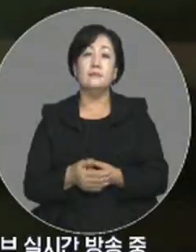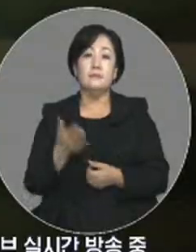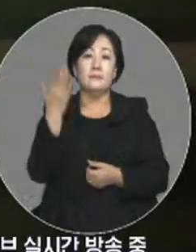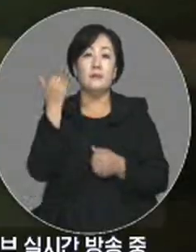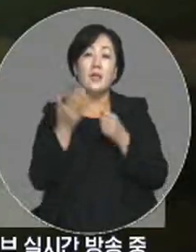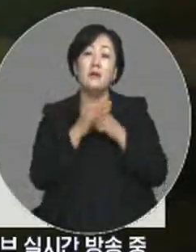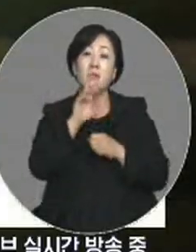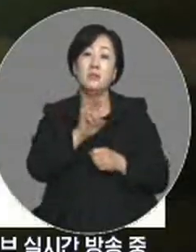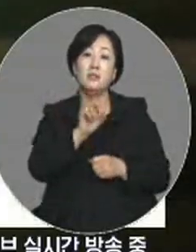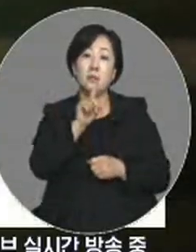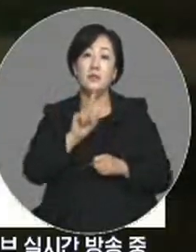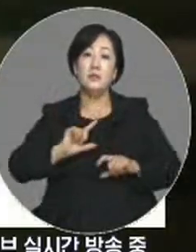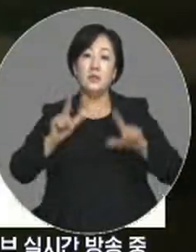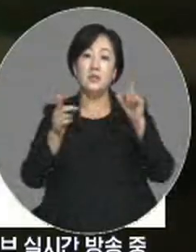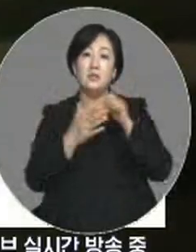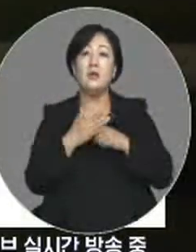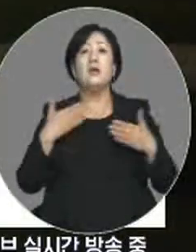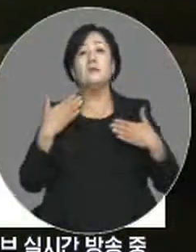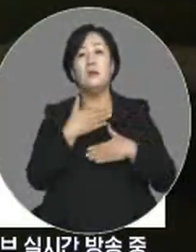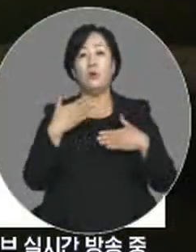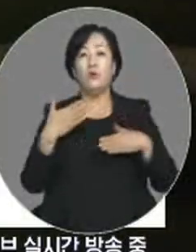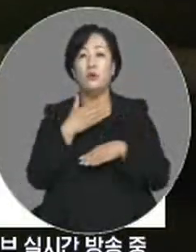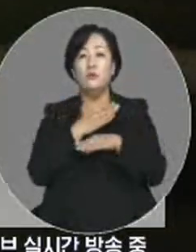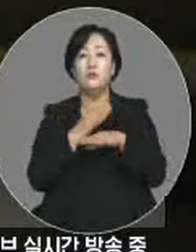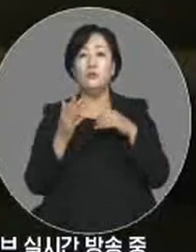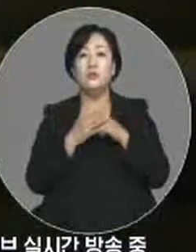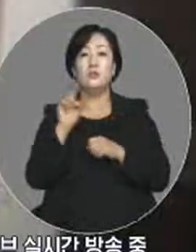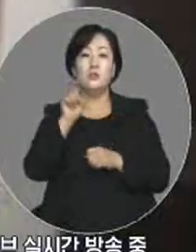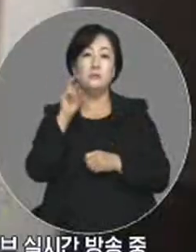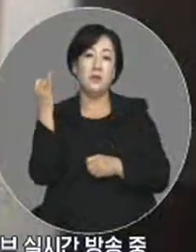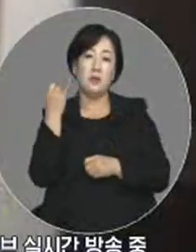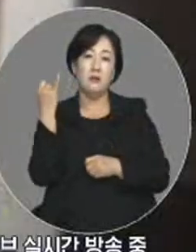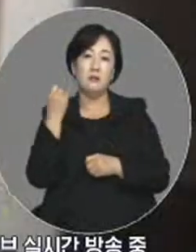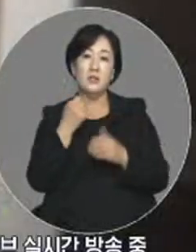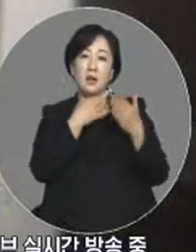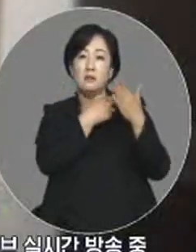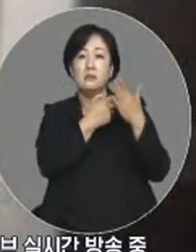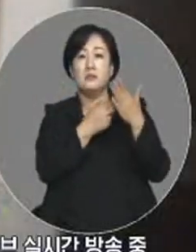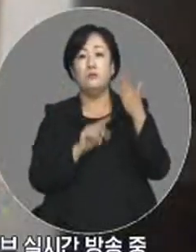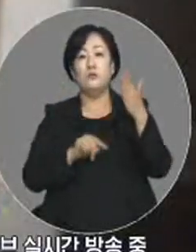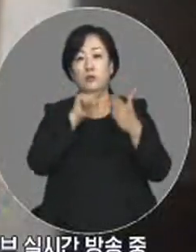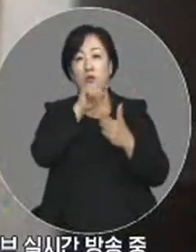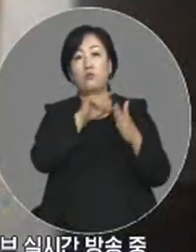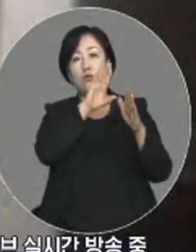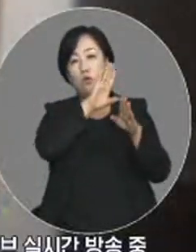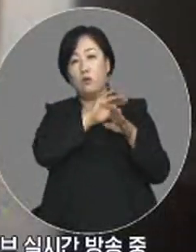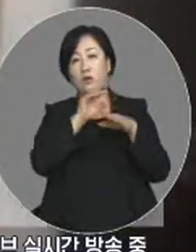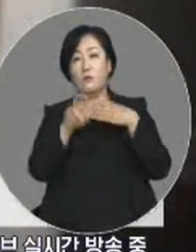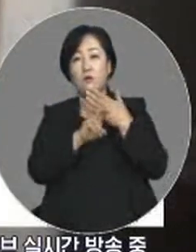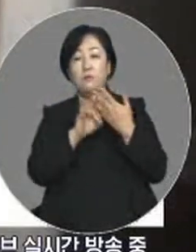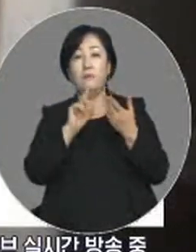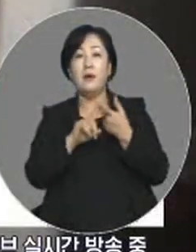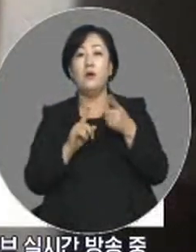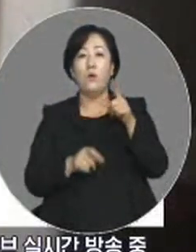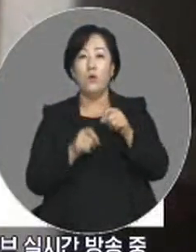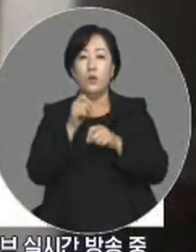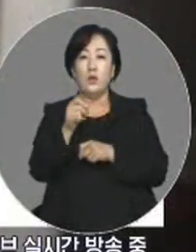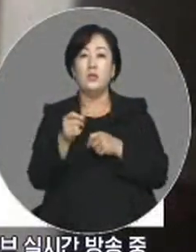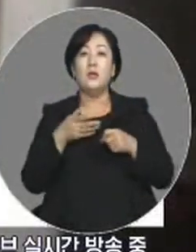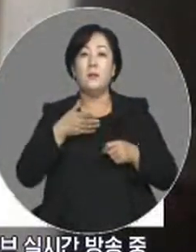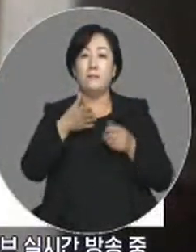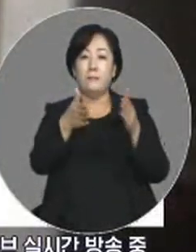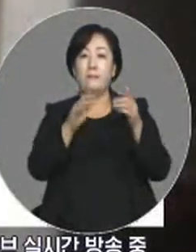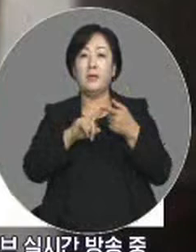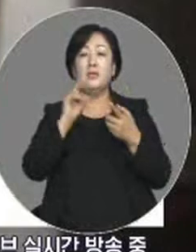지난달 21일 샤워를 하고 있는 20대 여성을 화장실 창문 너머로 불법 촬영한 남성. 오래된 빌라 대부분